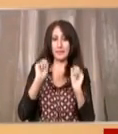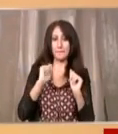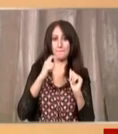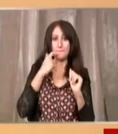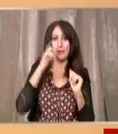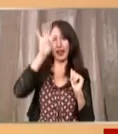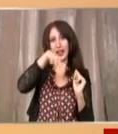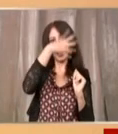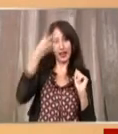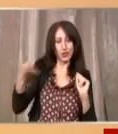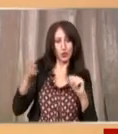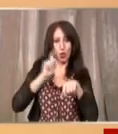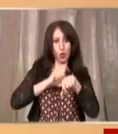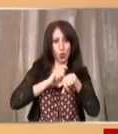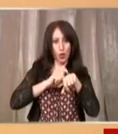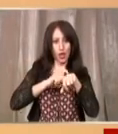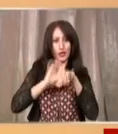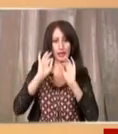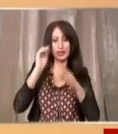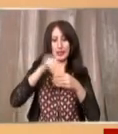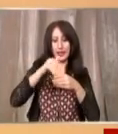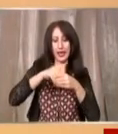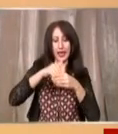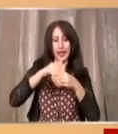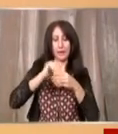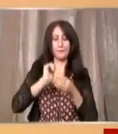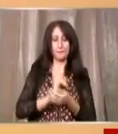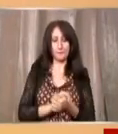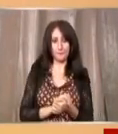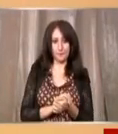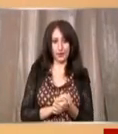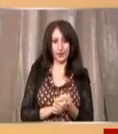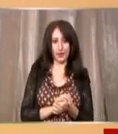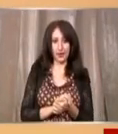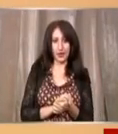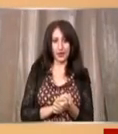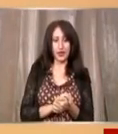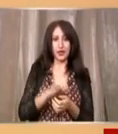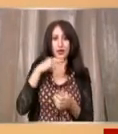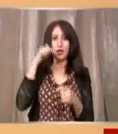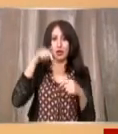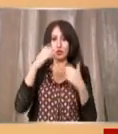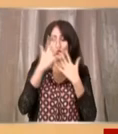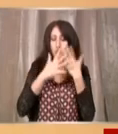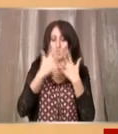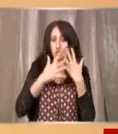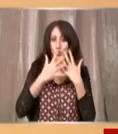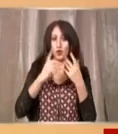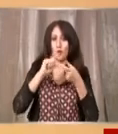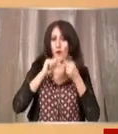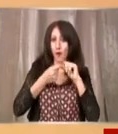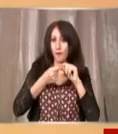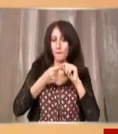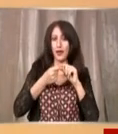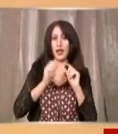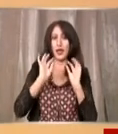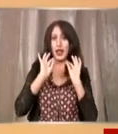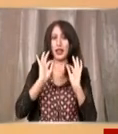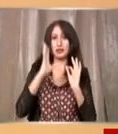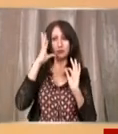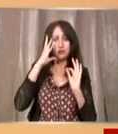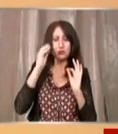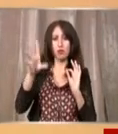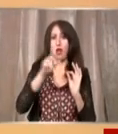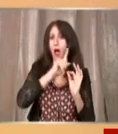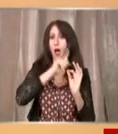في الترشح. وفي اليات وضعت ان من حق اي مواطن يرشح نفسه شريطه ان يحصل على توكيل او